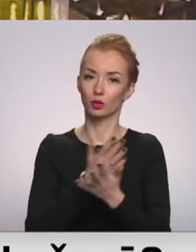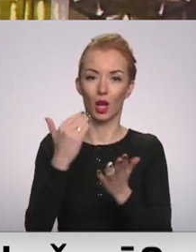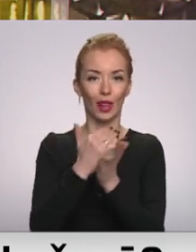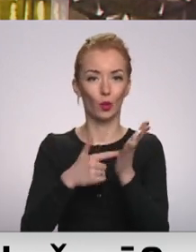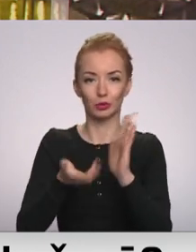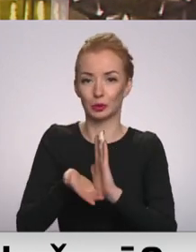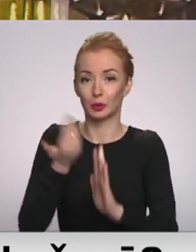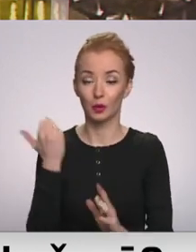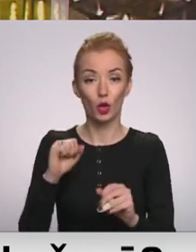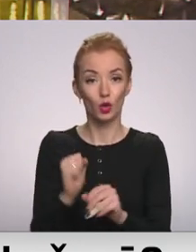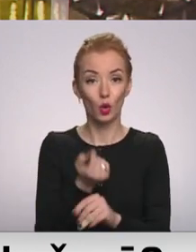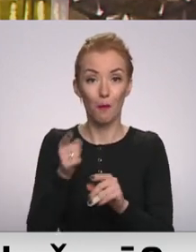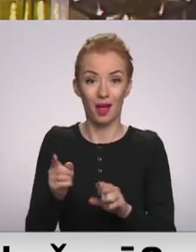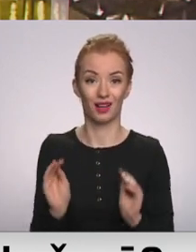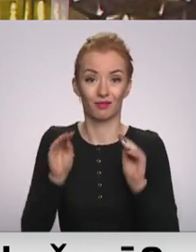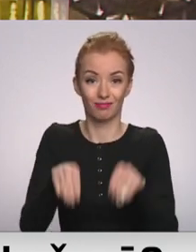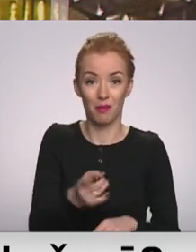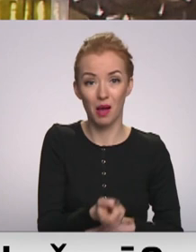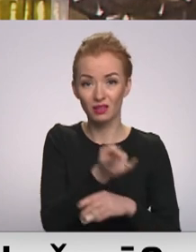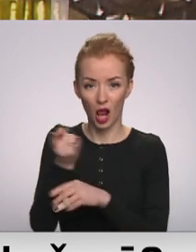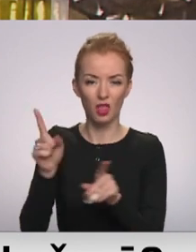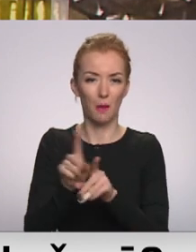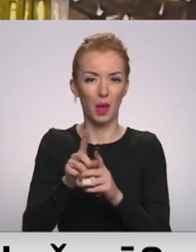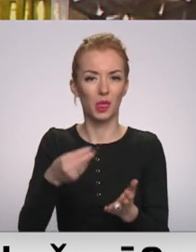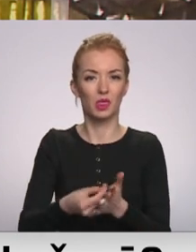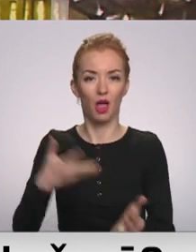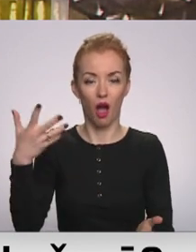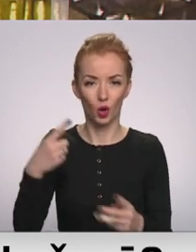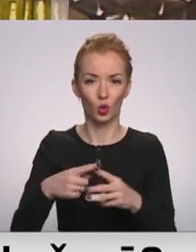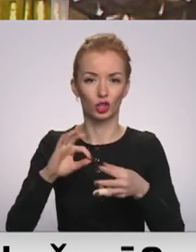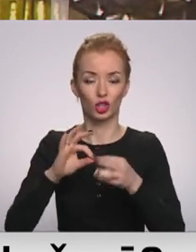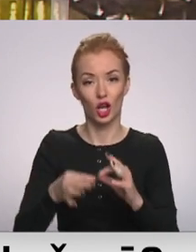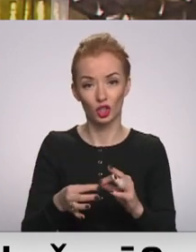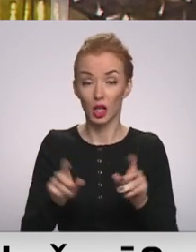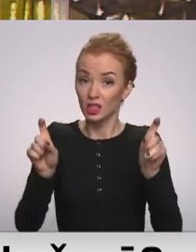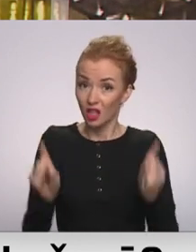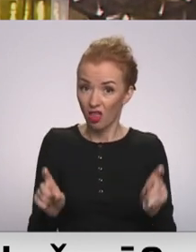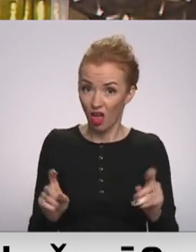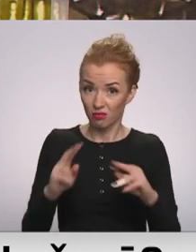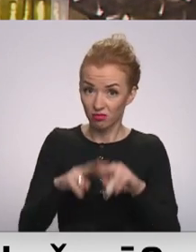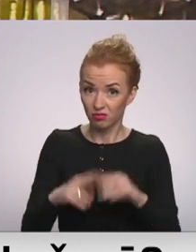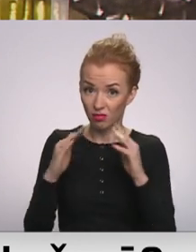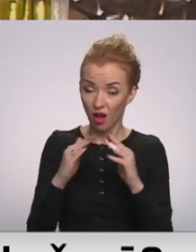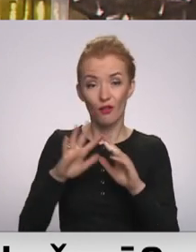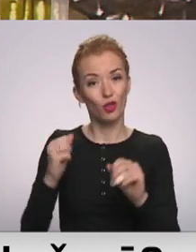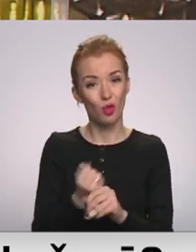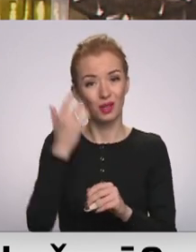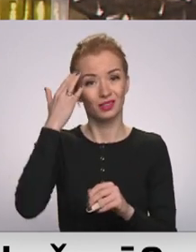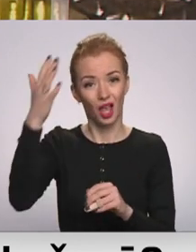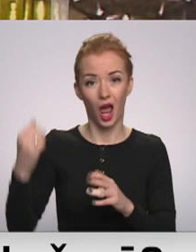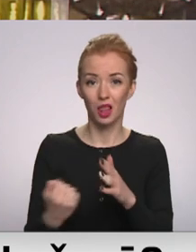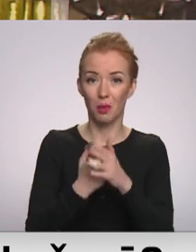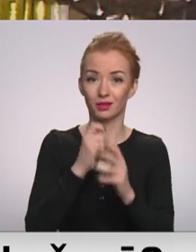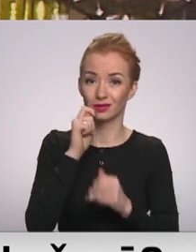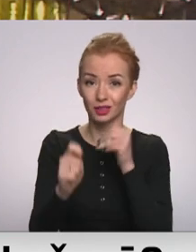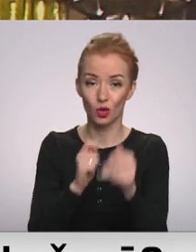šos vides pieejamības rīkus tik un tā ir sarežģīti un dārgi. Sēdēt mājās vai cerēt uz ziedotāju atbalstu. Dažkārt cilvēkiem palīdzīgu